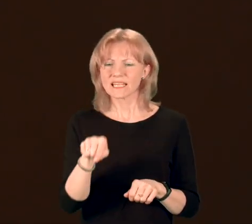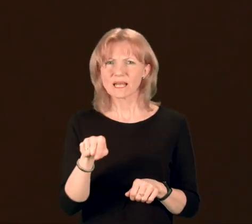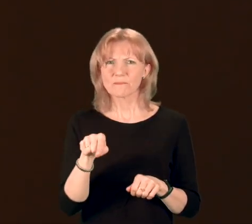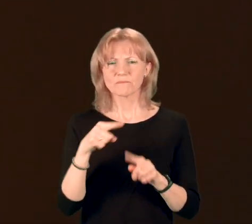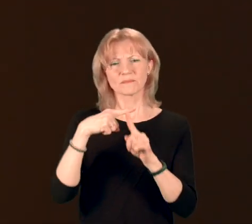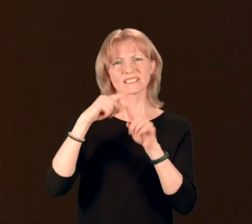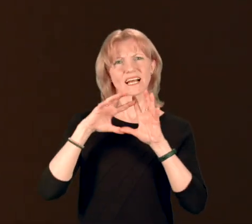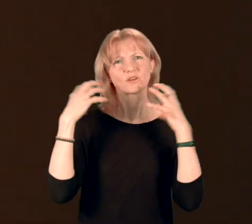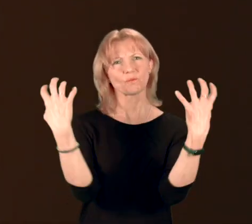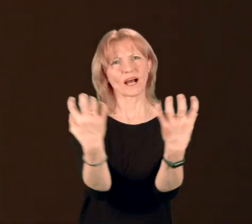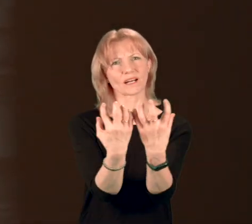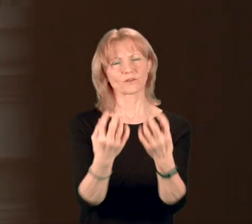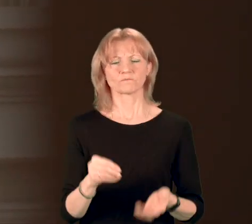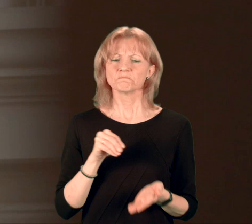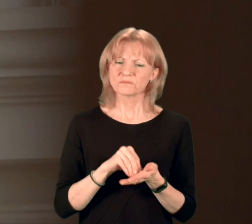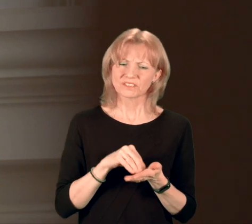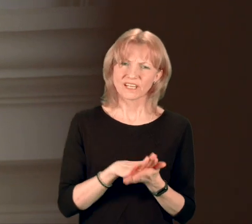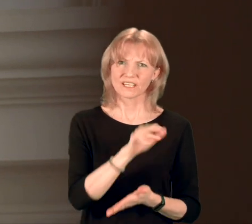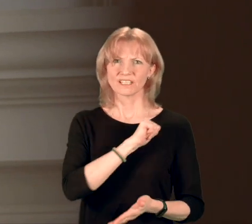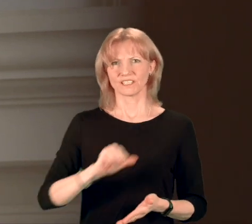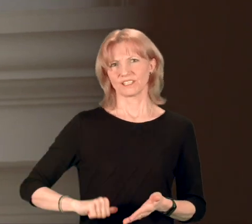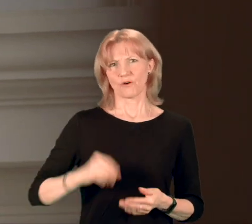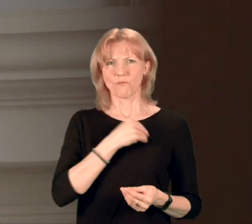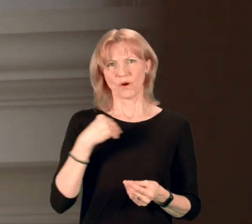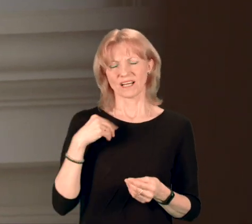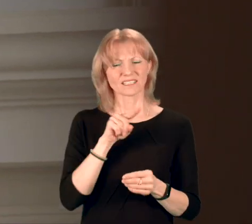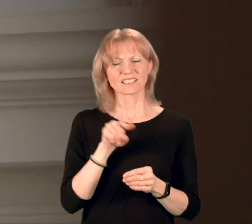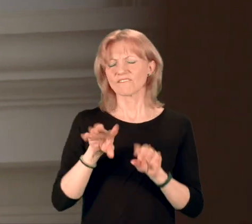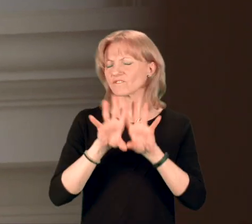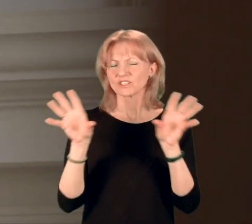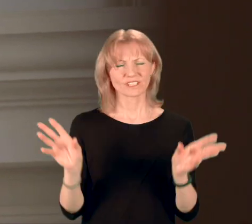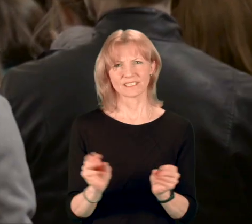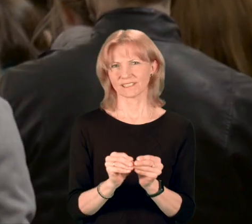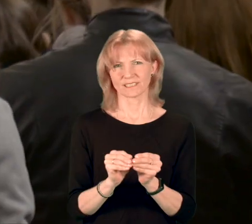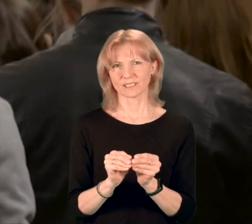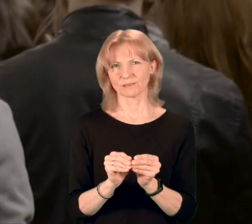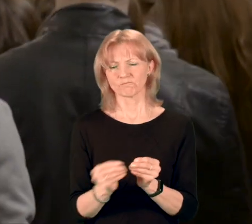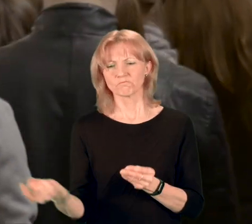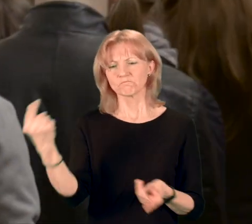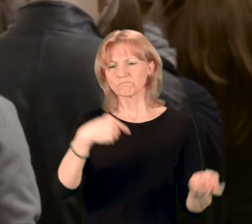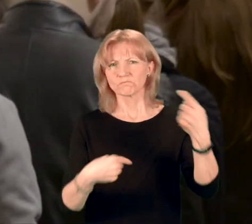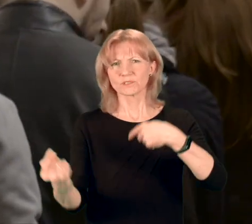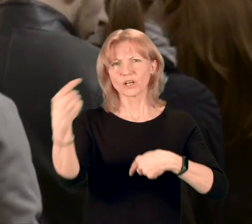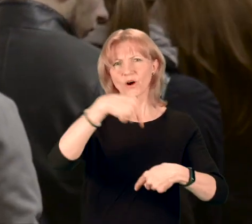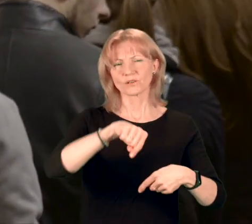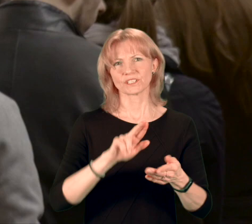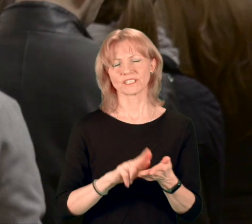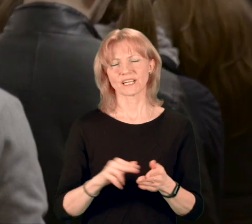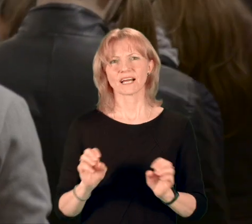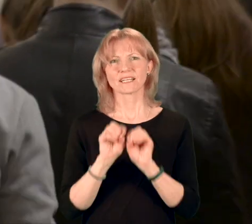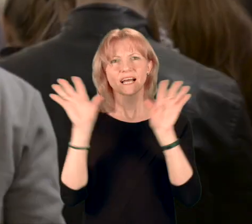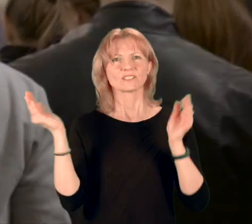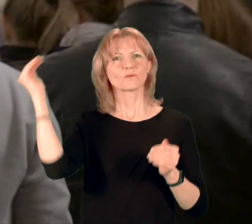tym sanktuarium. Przyzwyczaili się ze wszystkim przychodzić na